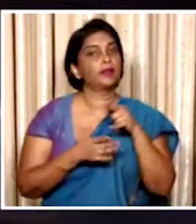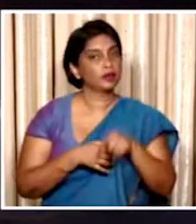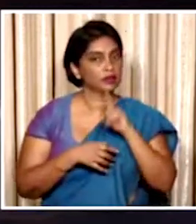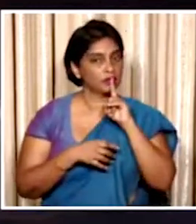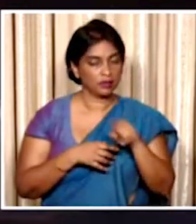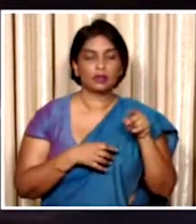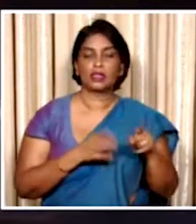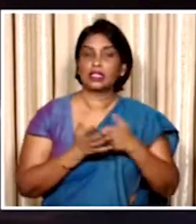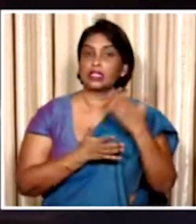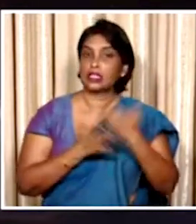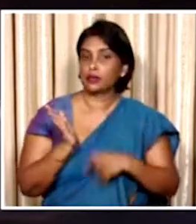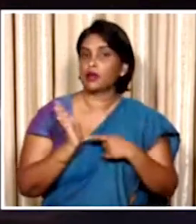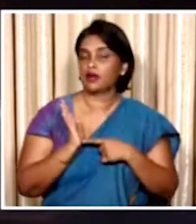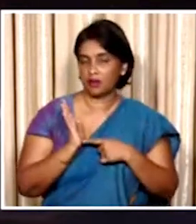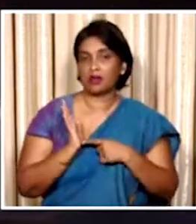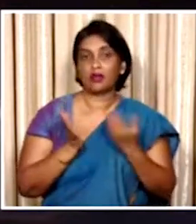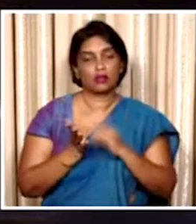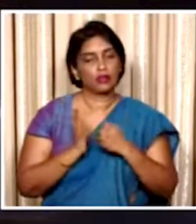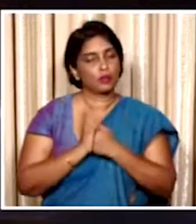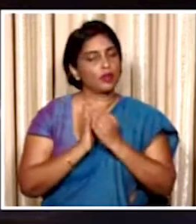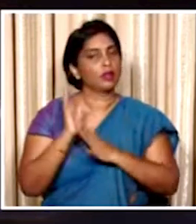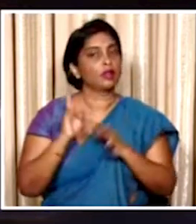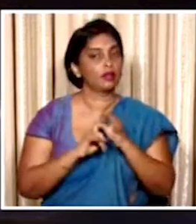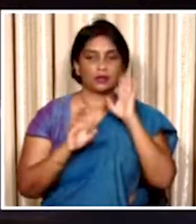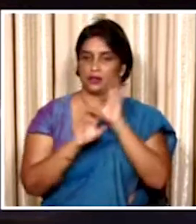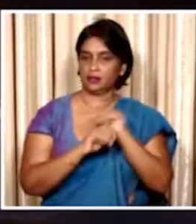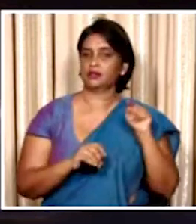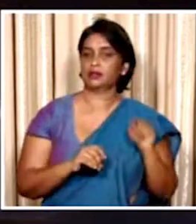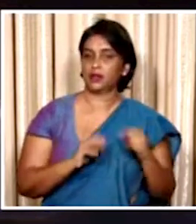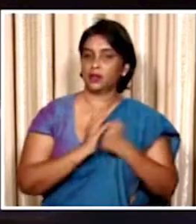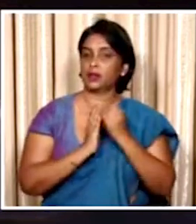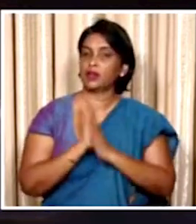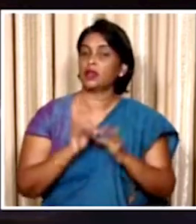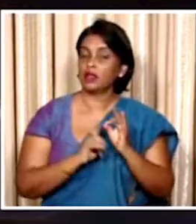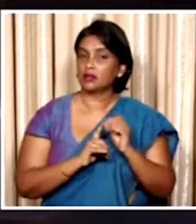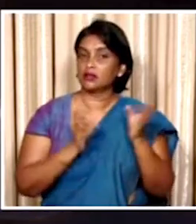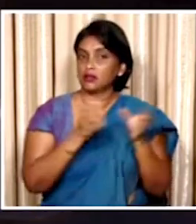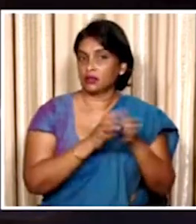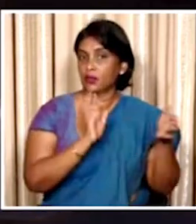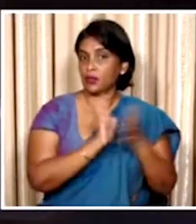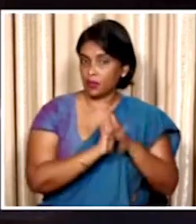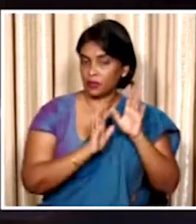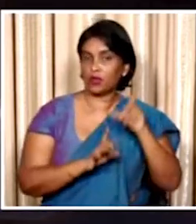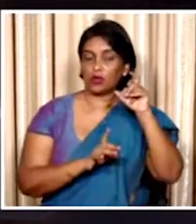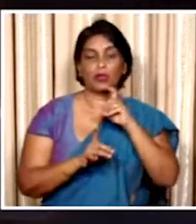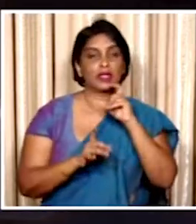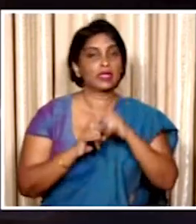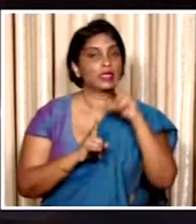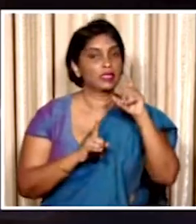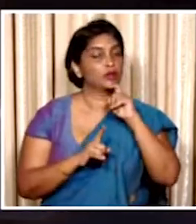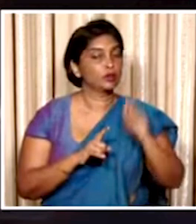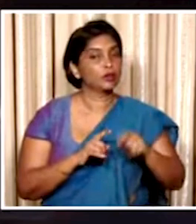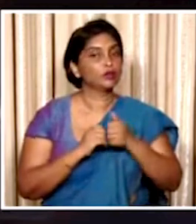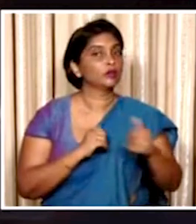තියෙනවා මේ වාර්තාවේ තියෙනවා. තවද ගරු අමාත්‍යතුමාගේ ප්‍රකාශය තුළදී ගරු අමාත්‍යතුමාද පාර්ශවකරුවෙකු වන්නා වූ කොළඹ දිසාධිකරණයේ පවත්නා